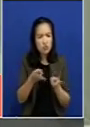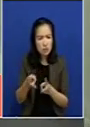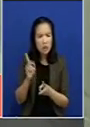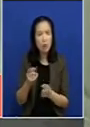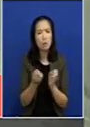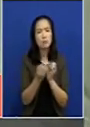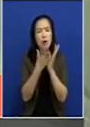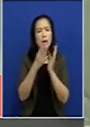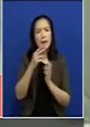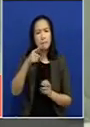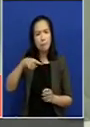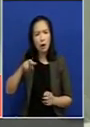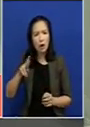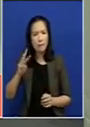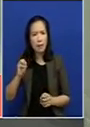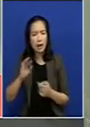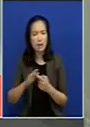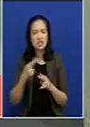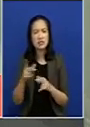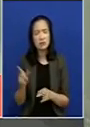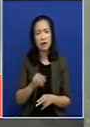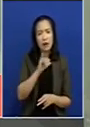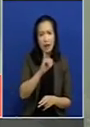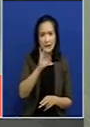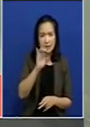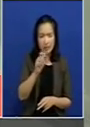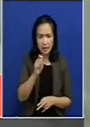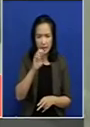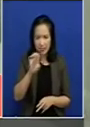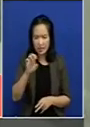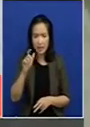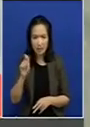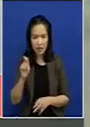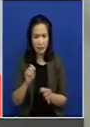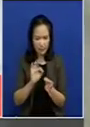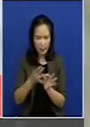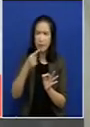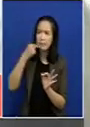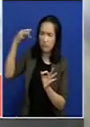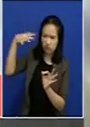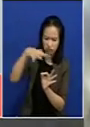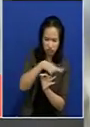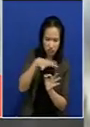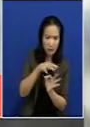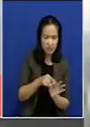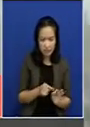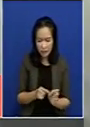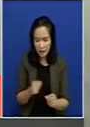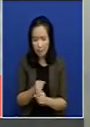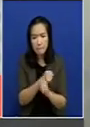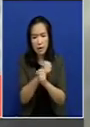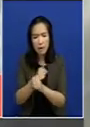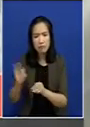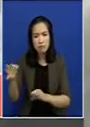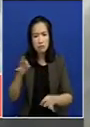านปรมาณูระหว่างประเทศหรือว่า IAEA ที่ใช้แมลงอาบรังสีมาควบคุมแมลงศัตรูพืชหรือการใช้แบคทีเรีย